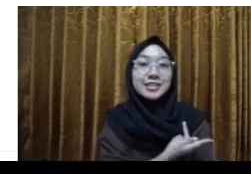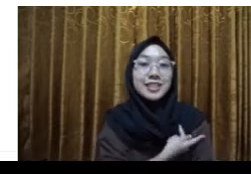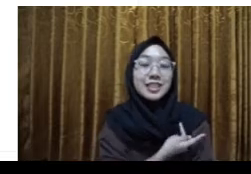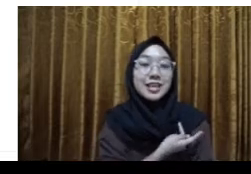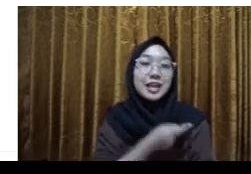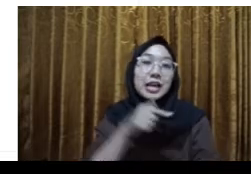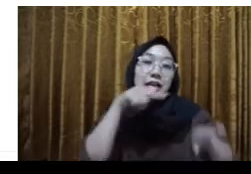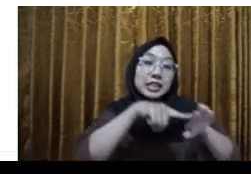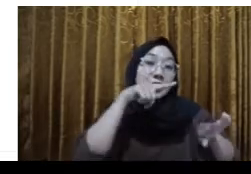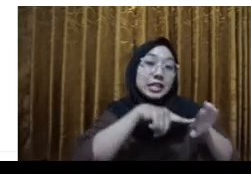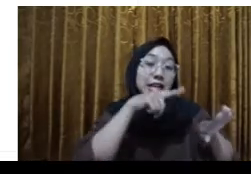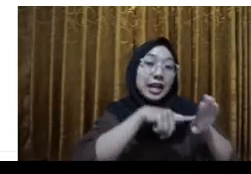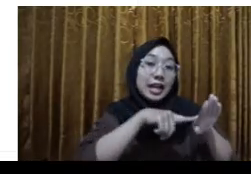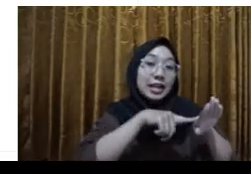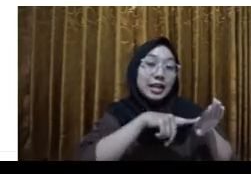section 1.